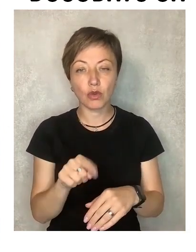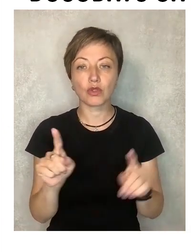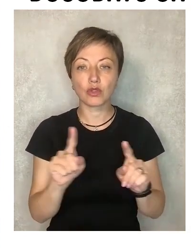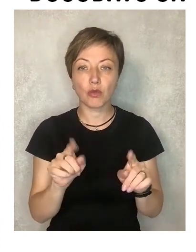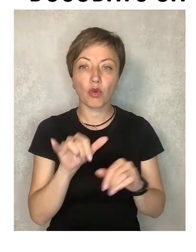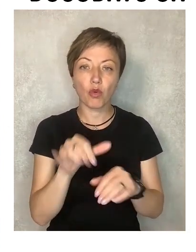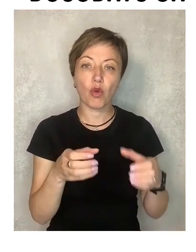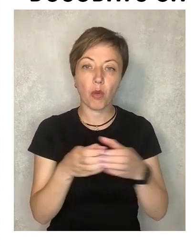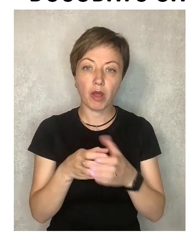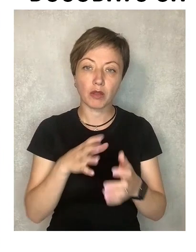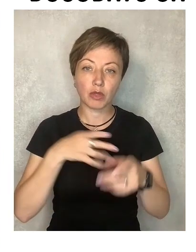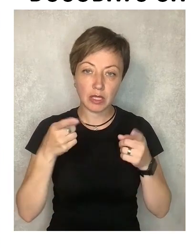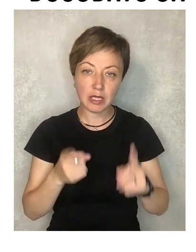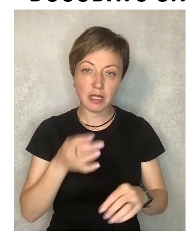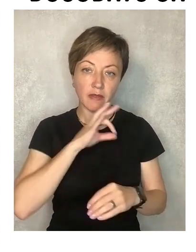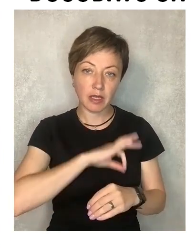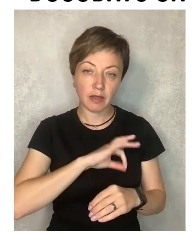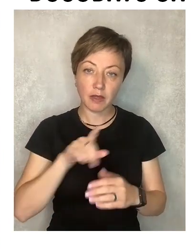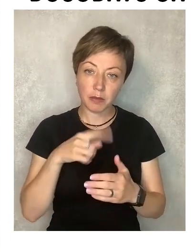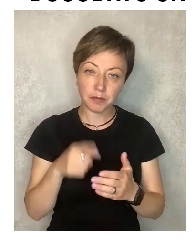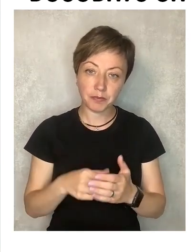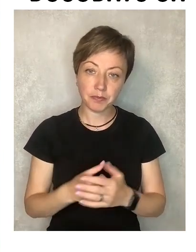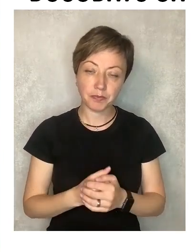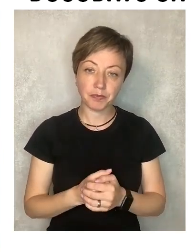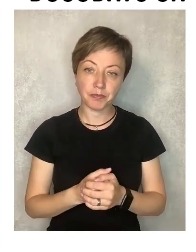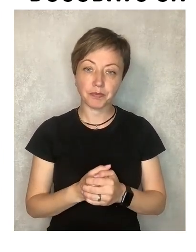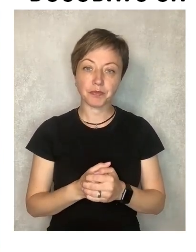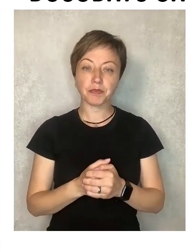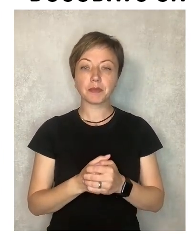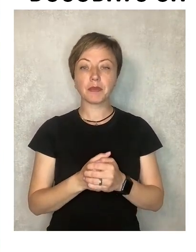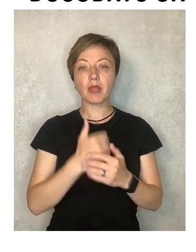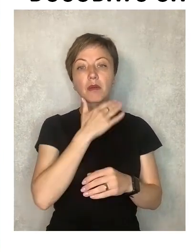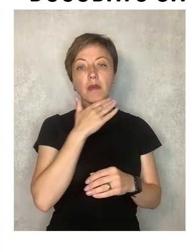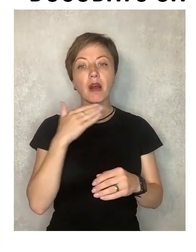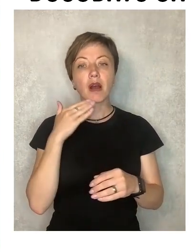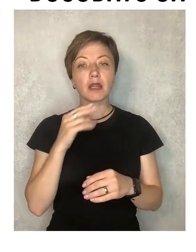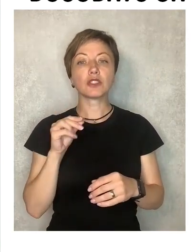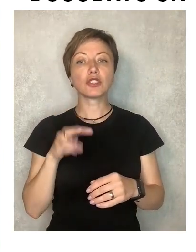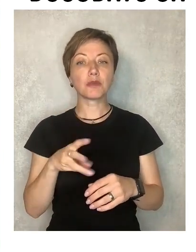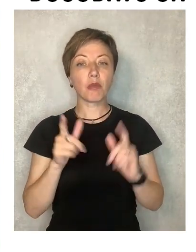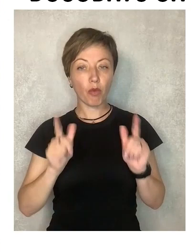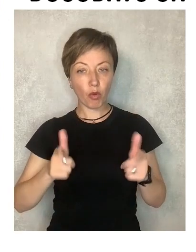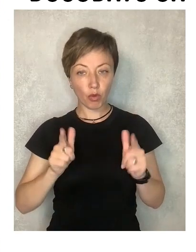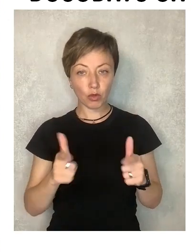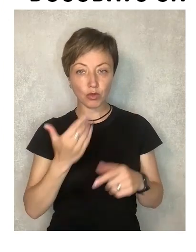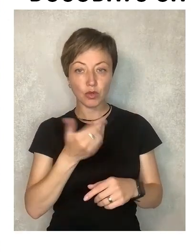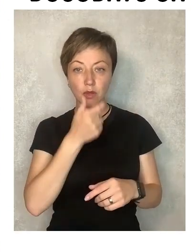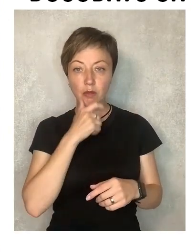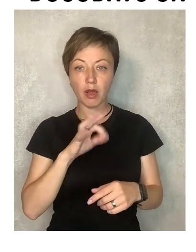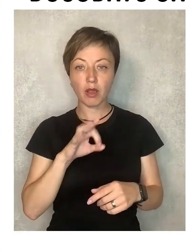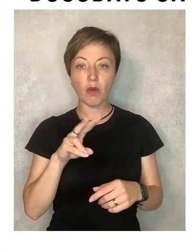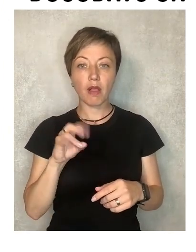ефективними? Ну, багато з чим погоджуюся, про що говорила Олена. В свій час